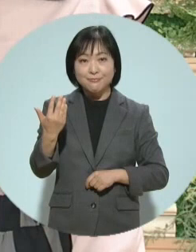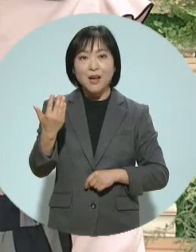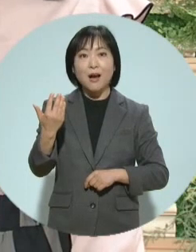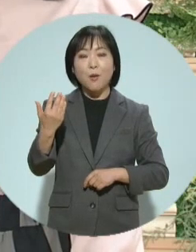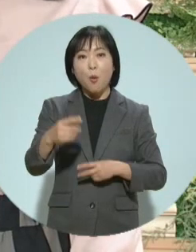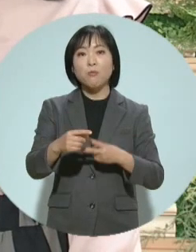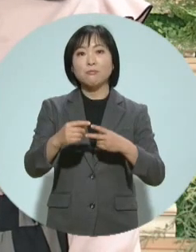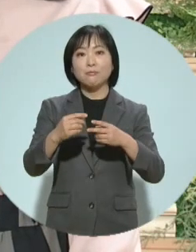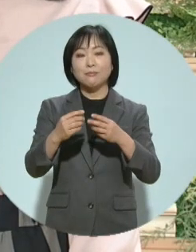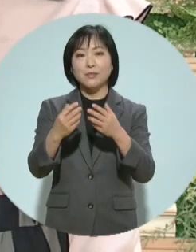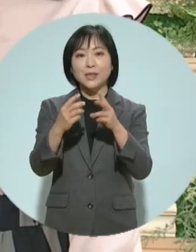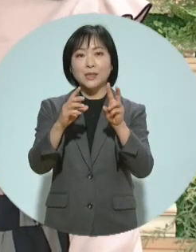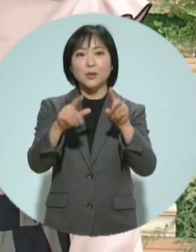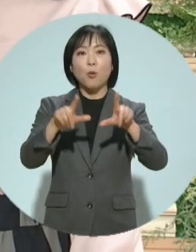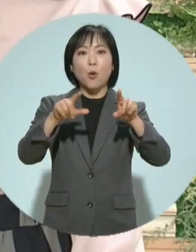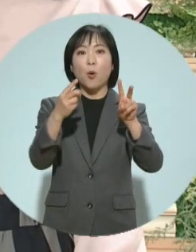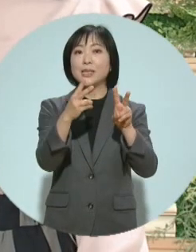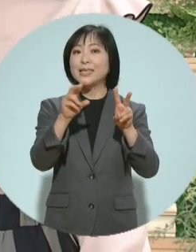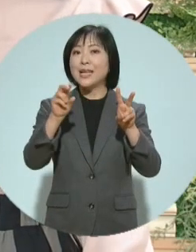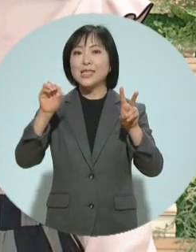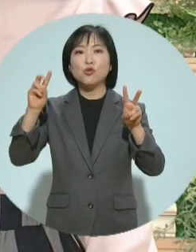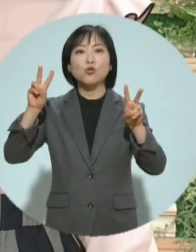時開催します。